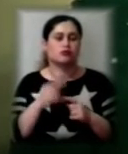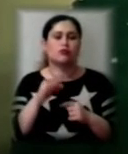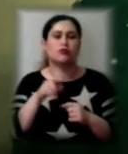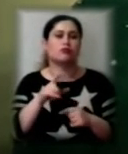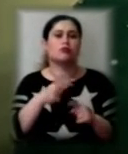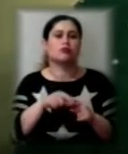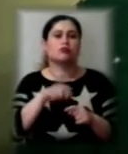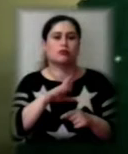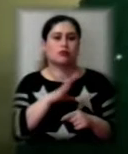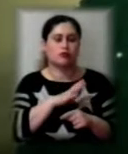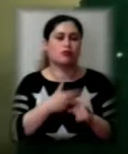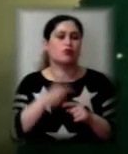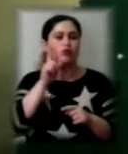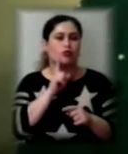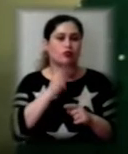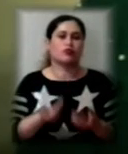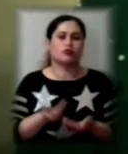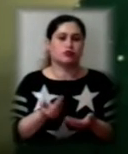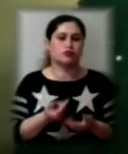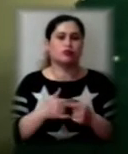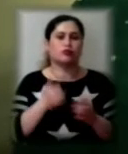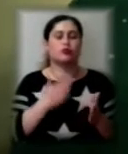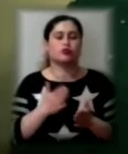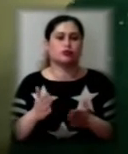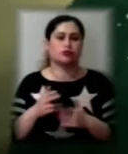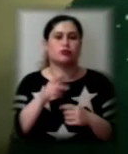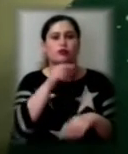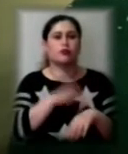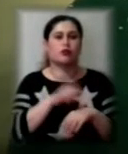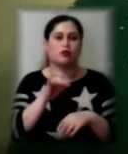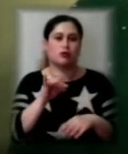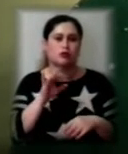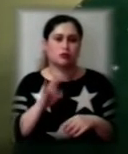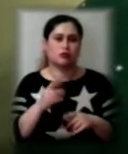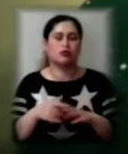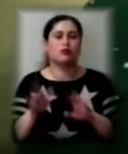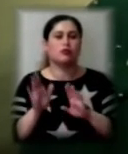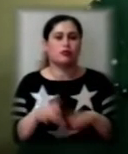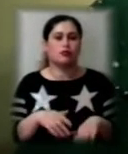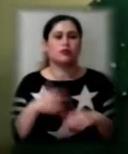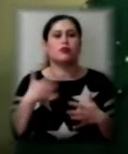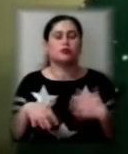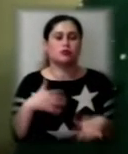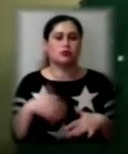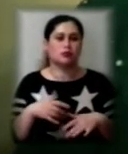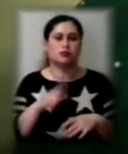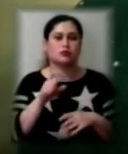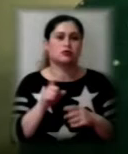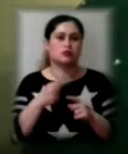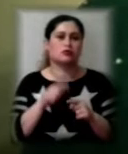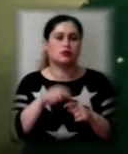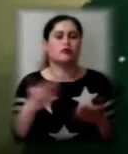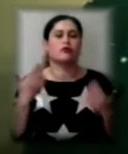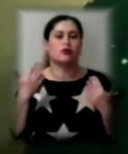також зручно проживати у гуртожитку в період карантину. Після послаблення з цих вихідних до